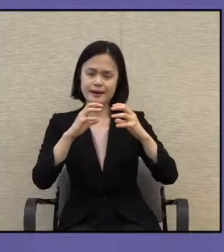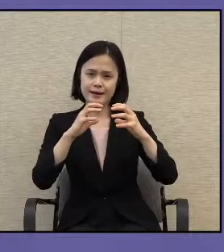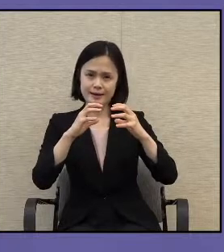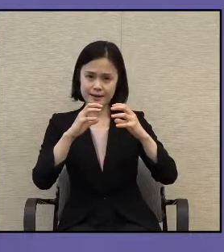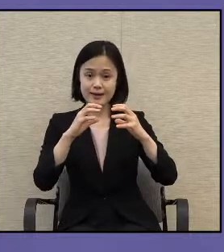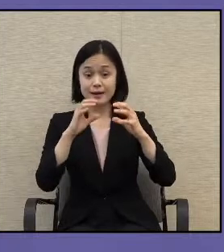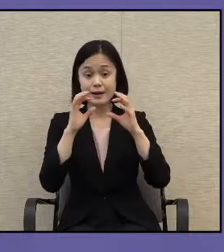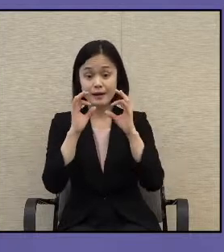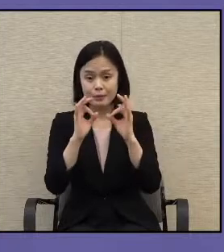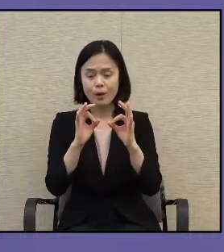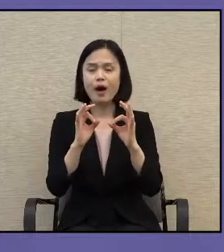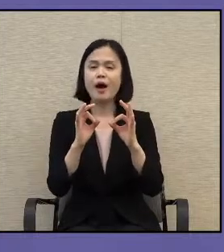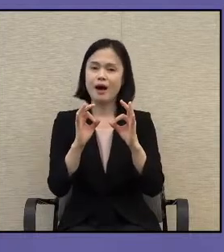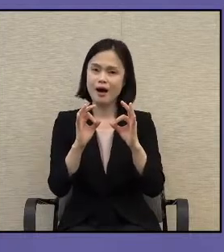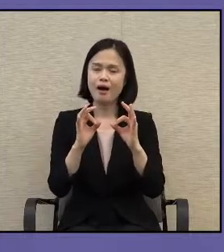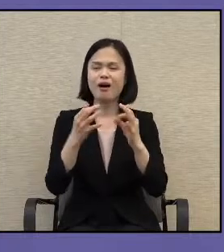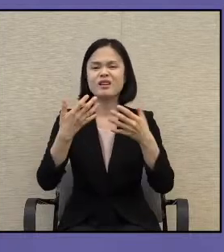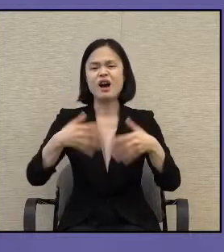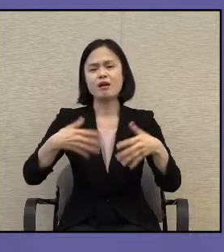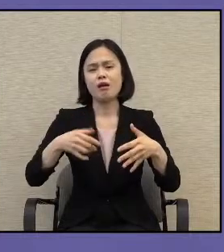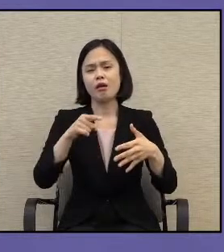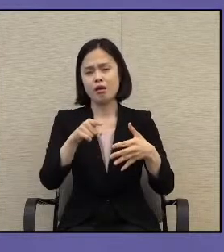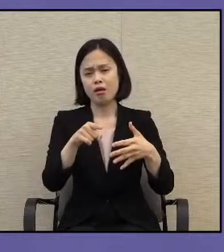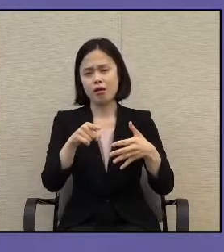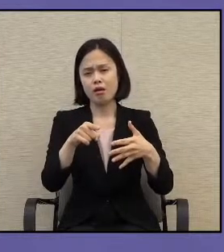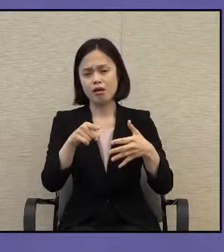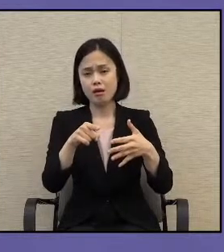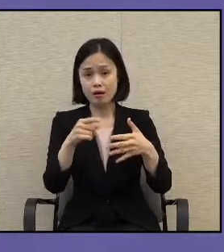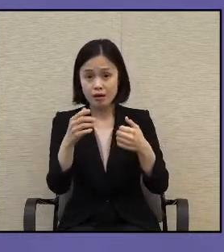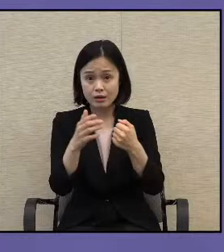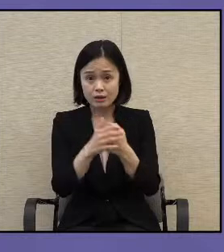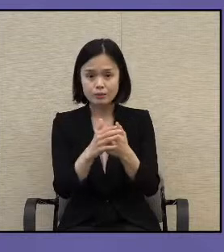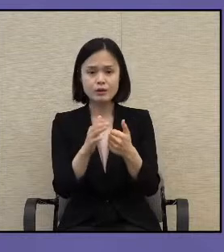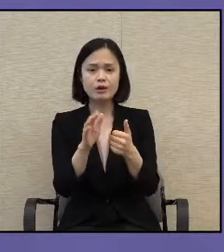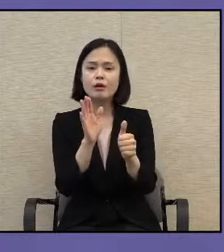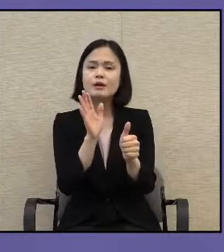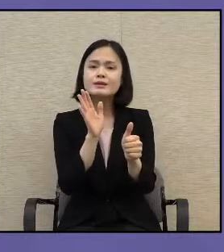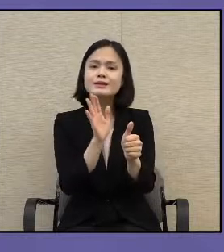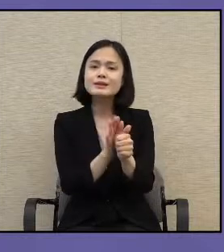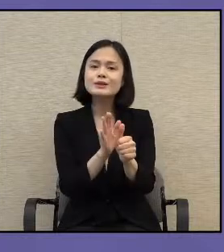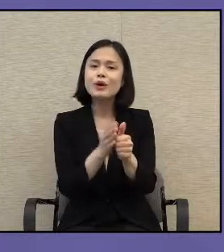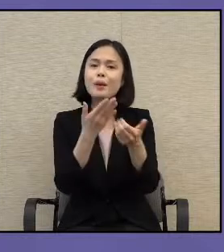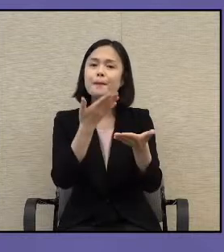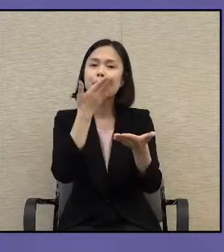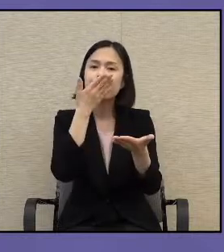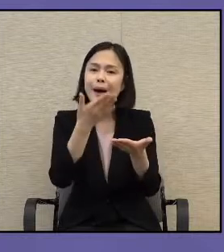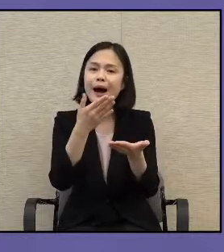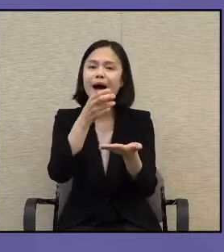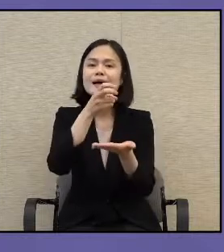이제 의식해서 그들도 좀 수용할 수 있는 선에서의 제도들 등등이 이제 더